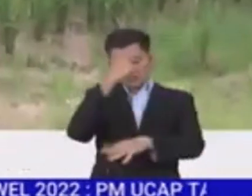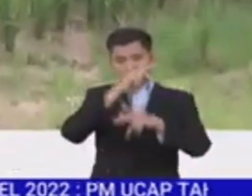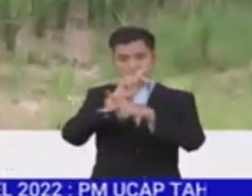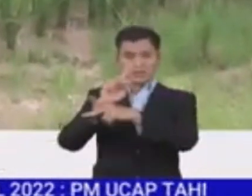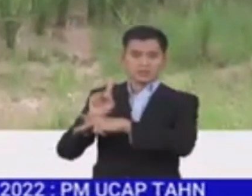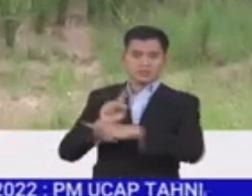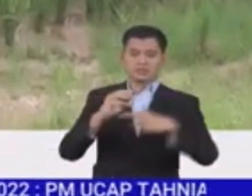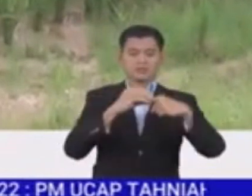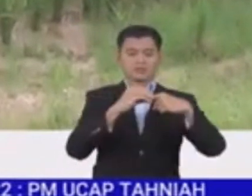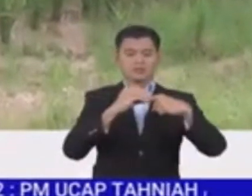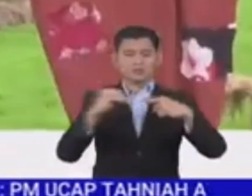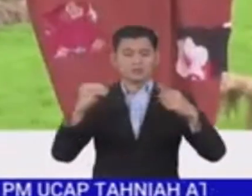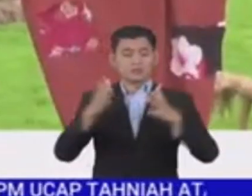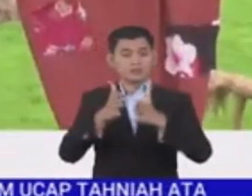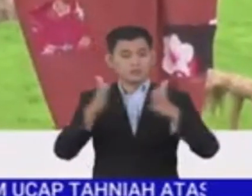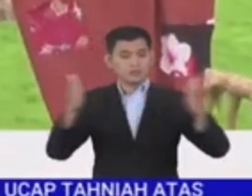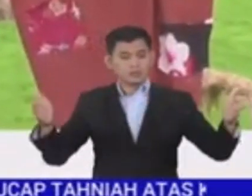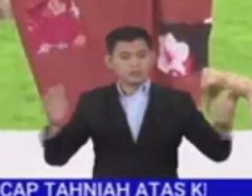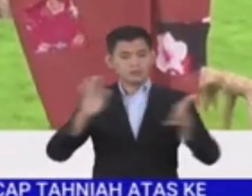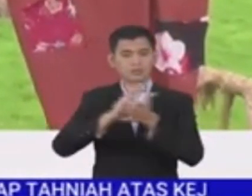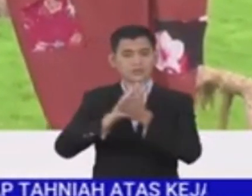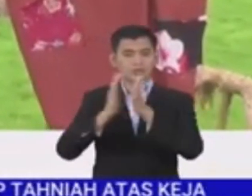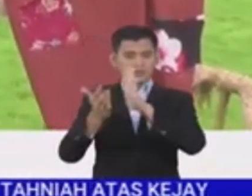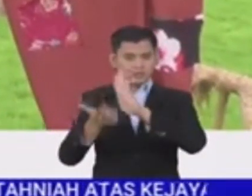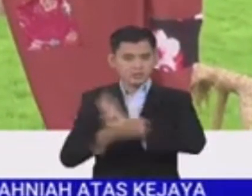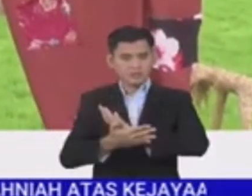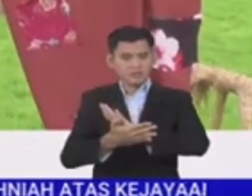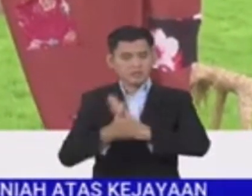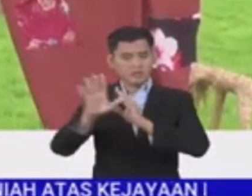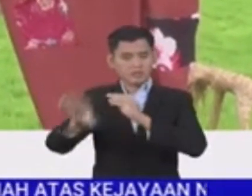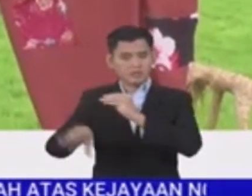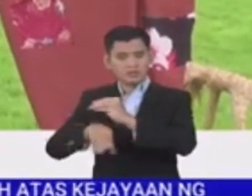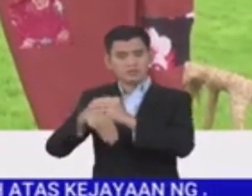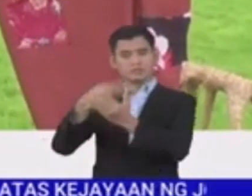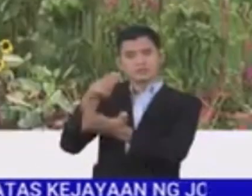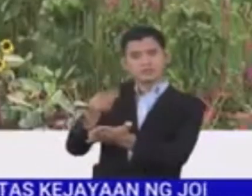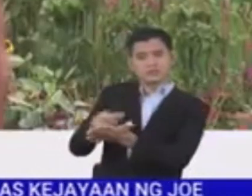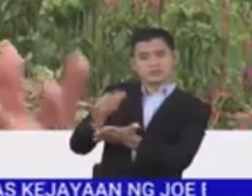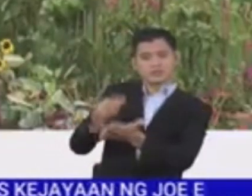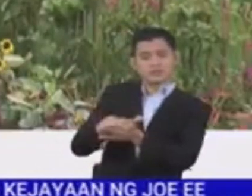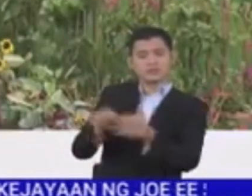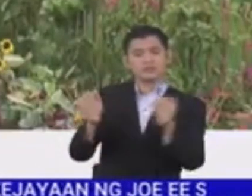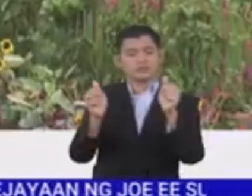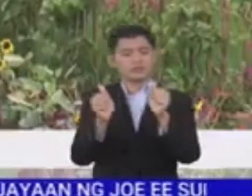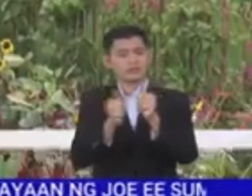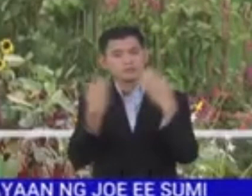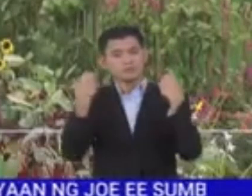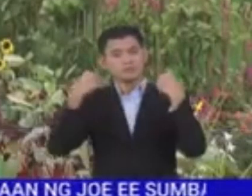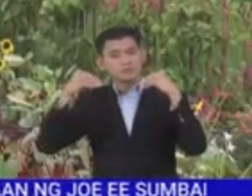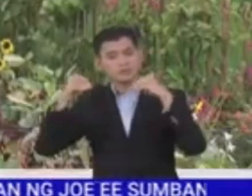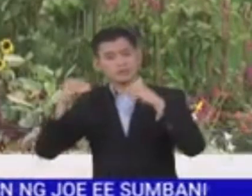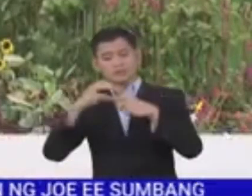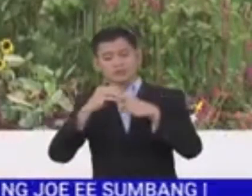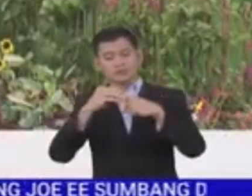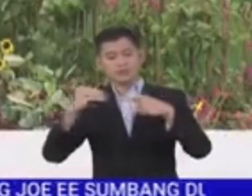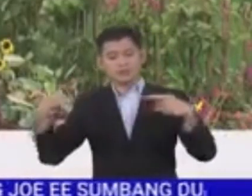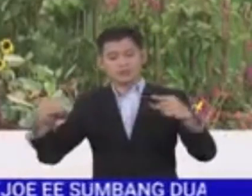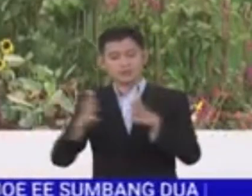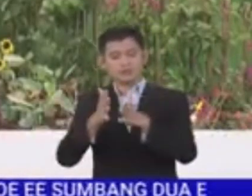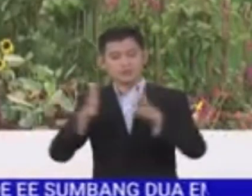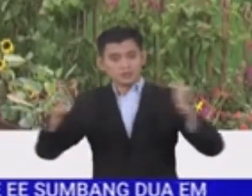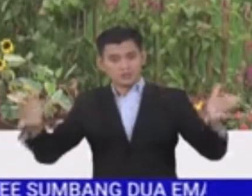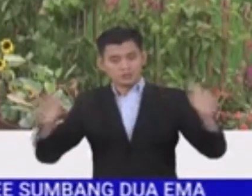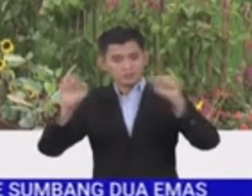galah sebagai sumber pendapatan tambahan. Kalau kita tengok dengan pendapatan udang galah boleh meningkatkan dalam 30%